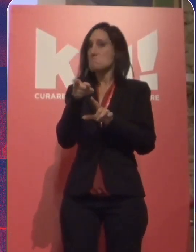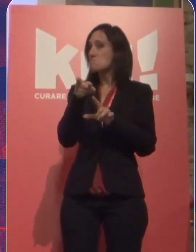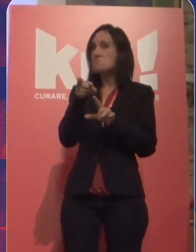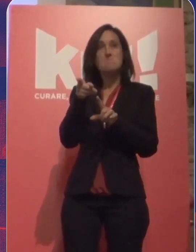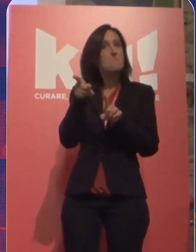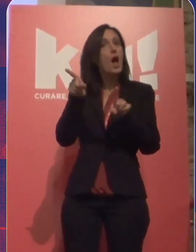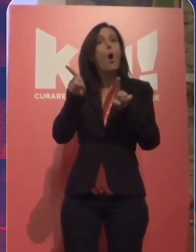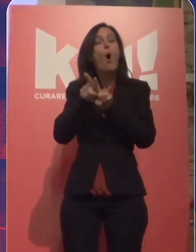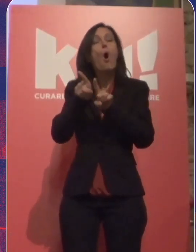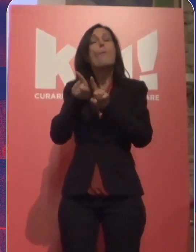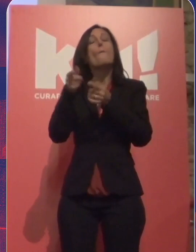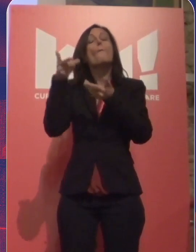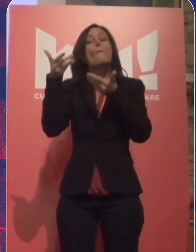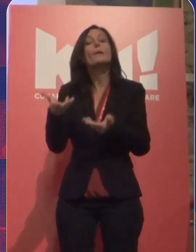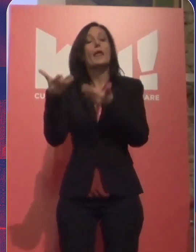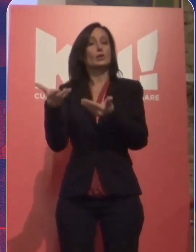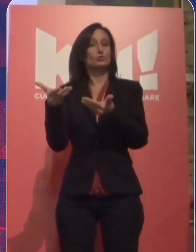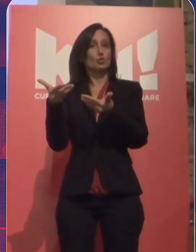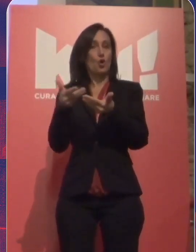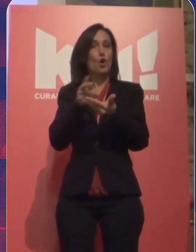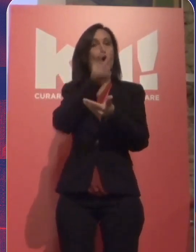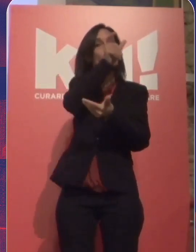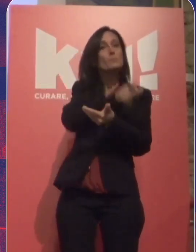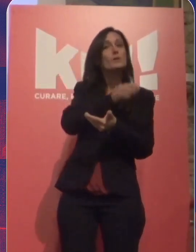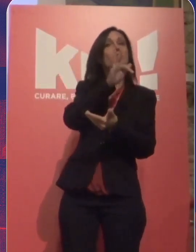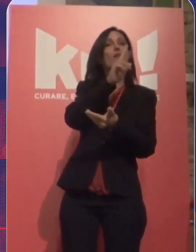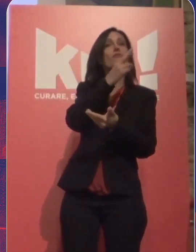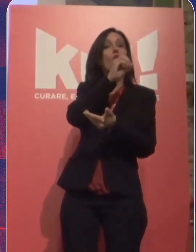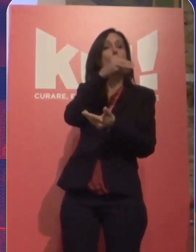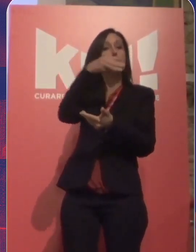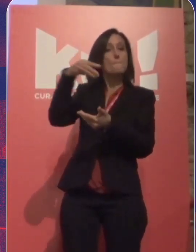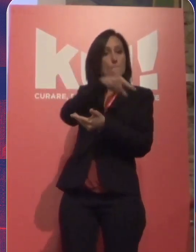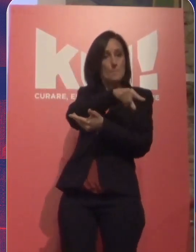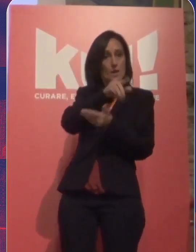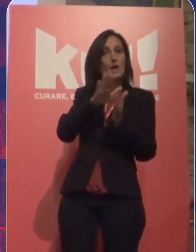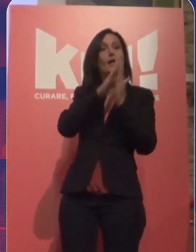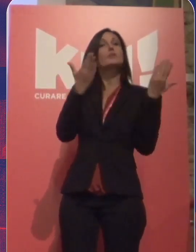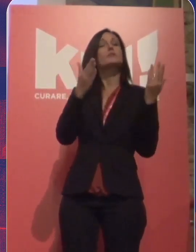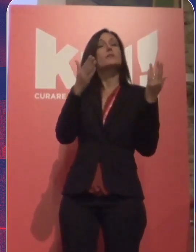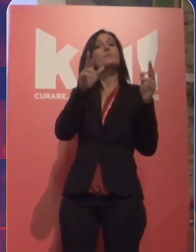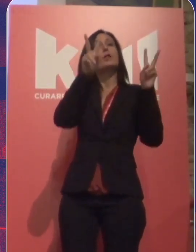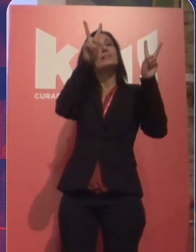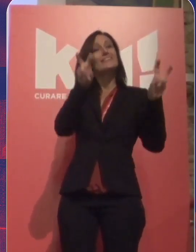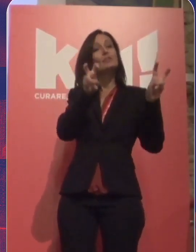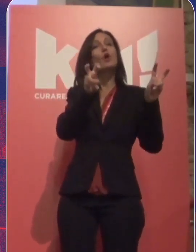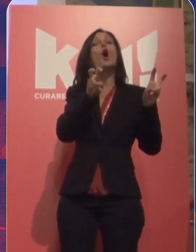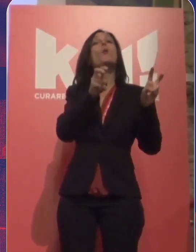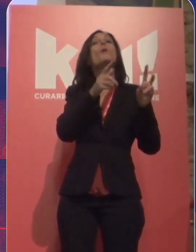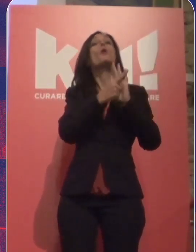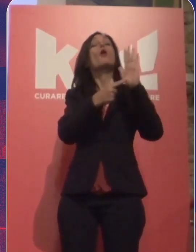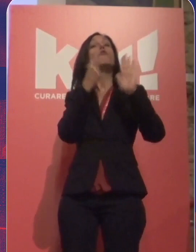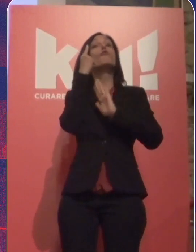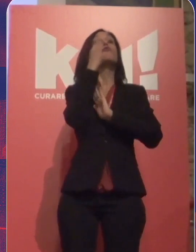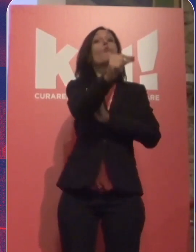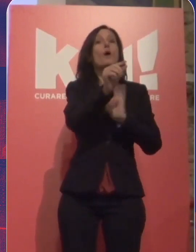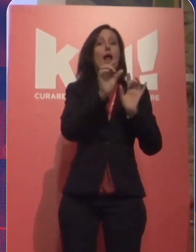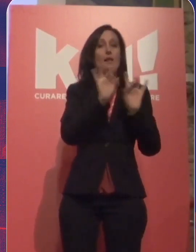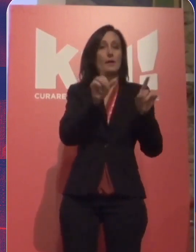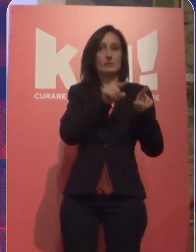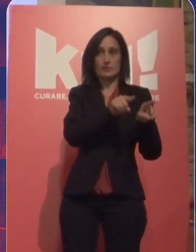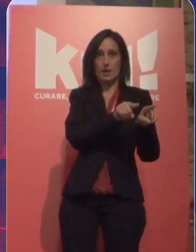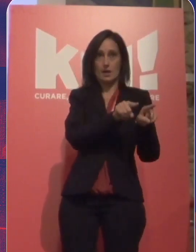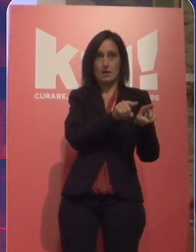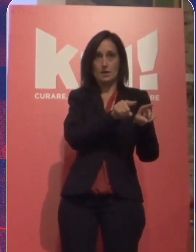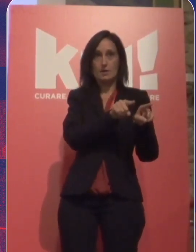nel libro molto importante titolato fuga dalla libertà la libertà non è un'aspirazione è un